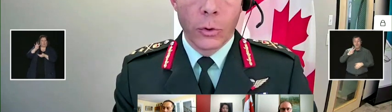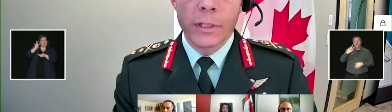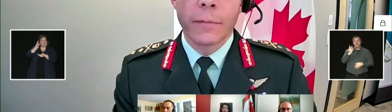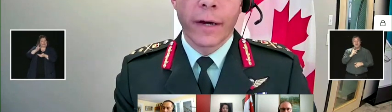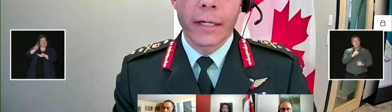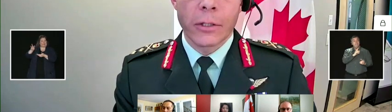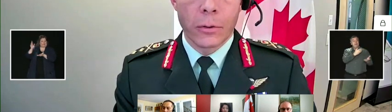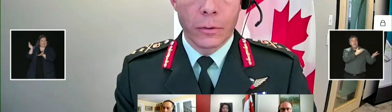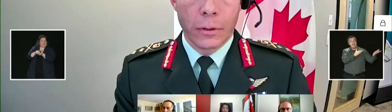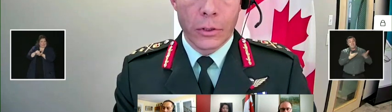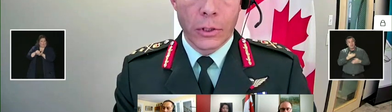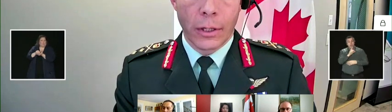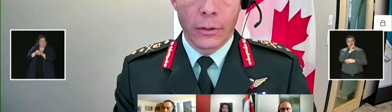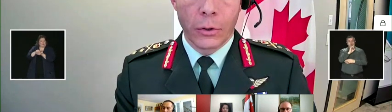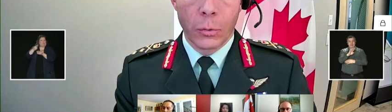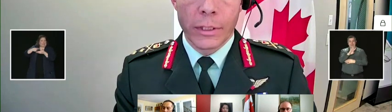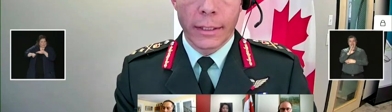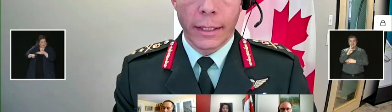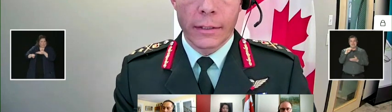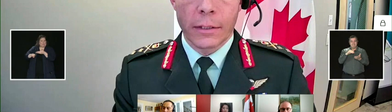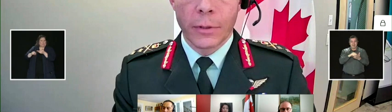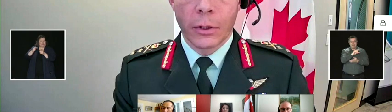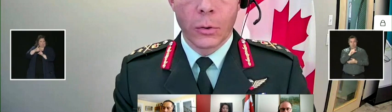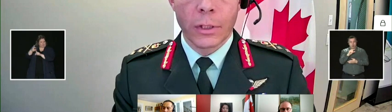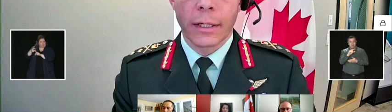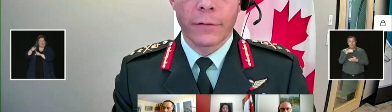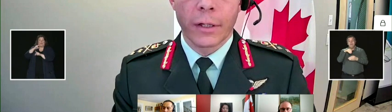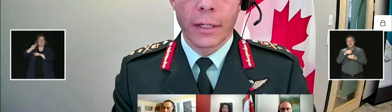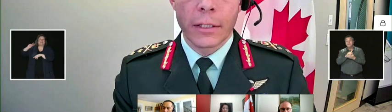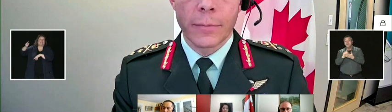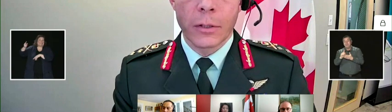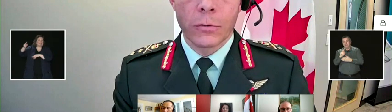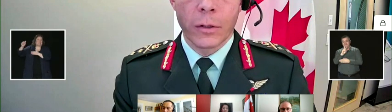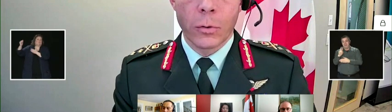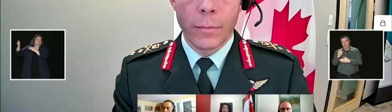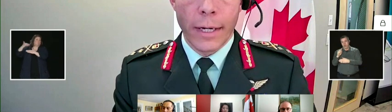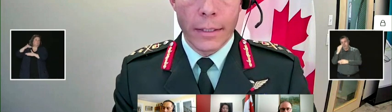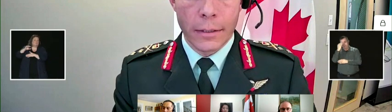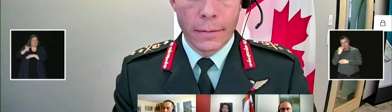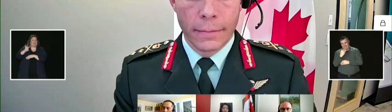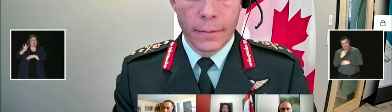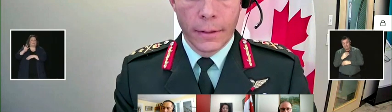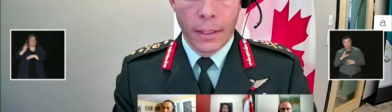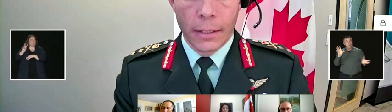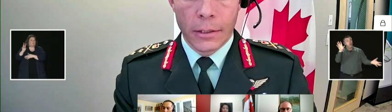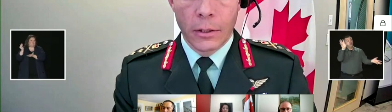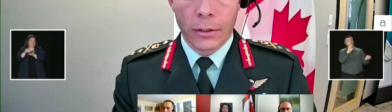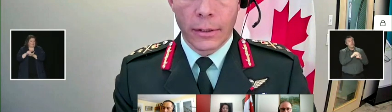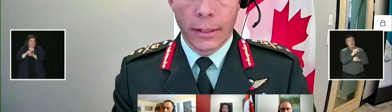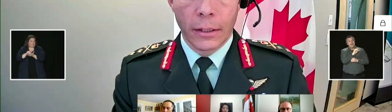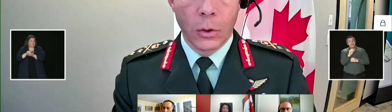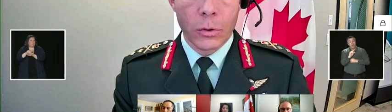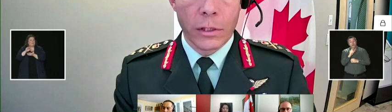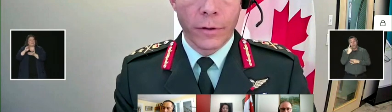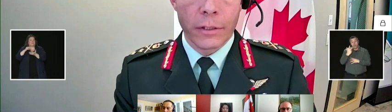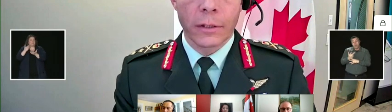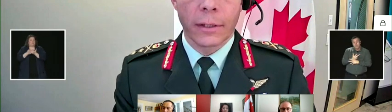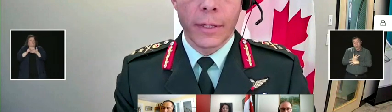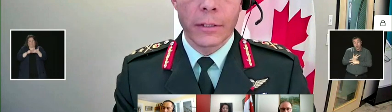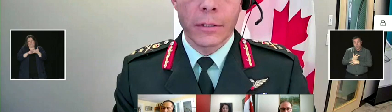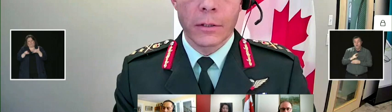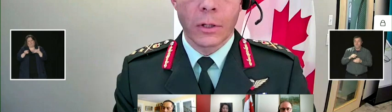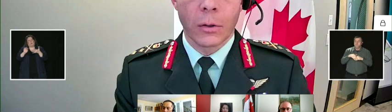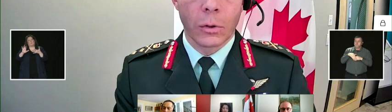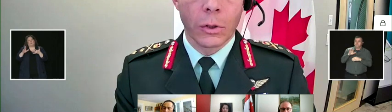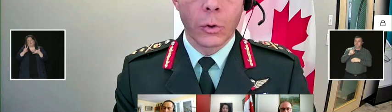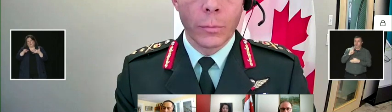La deuxième livraison sera de 846 000 doses et arrivera dans la semaine du 22 mars. Ainsi, le total des doses livrées ce